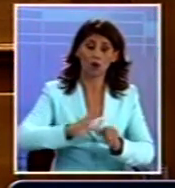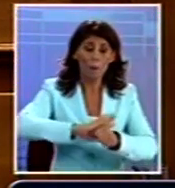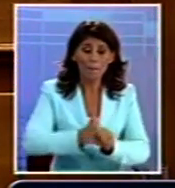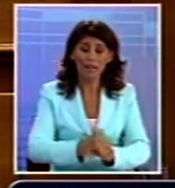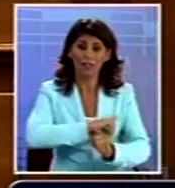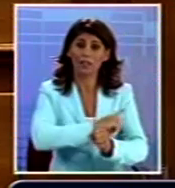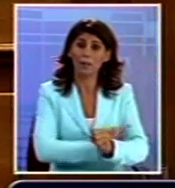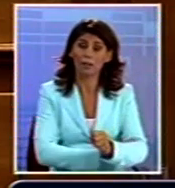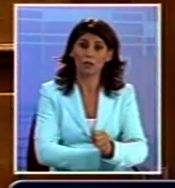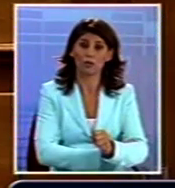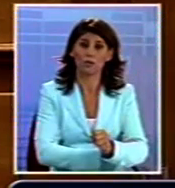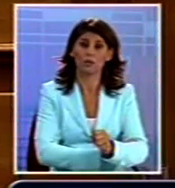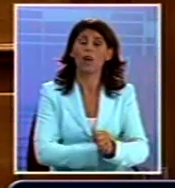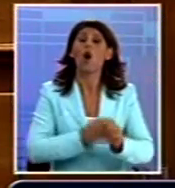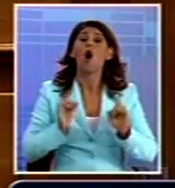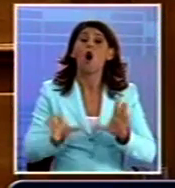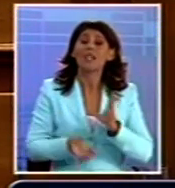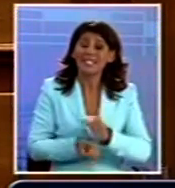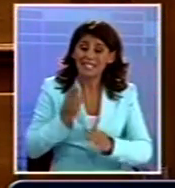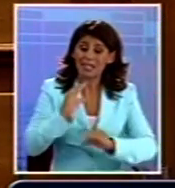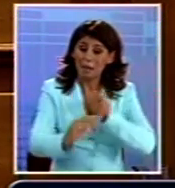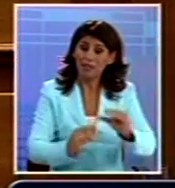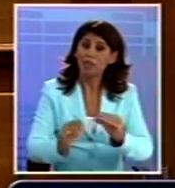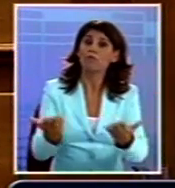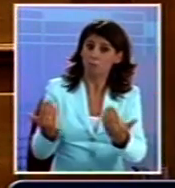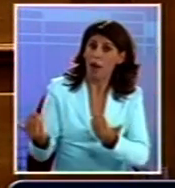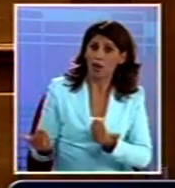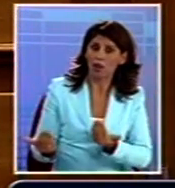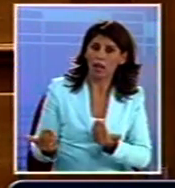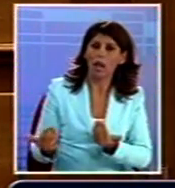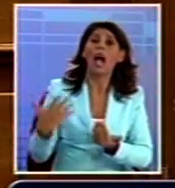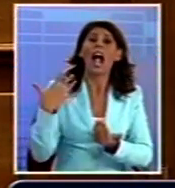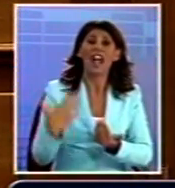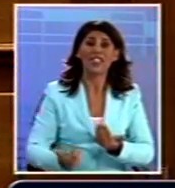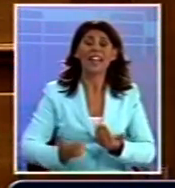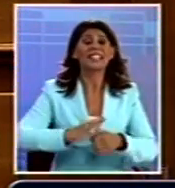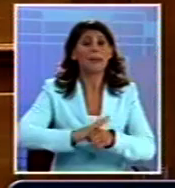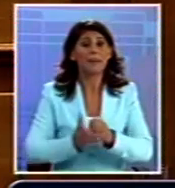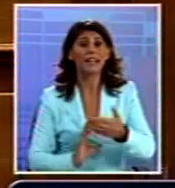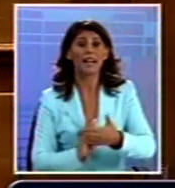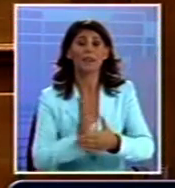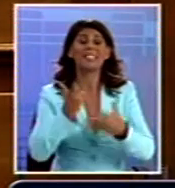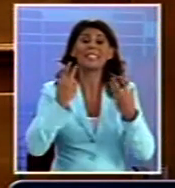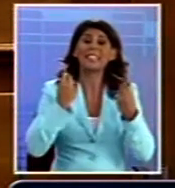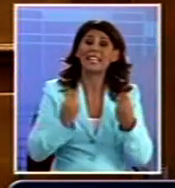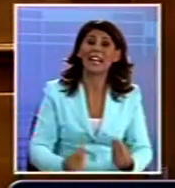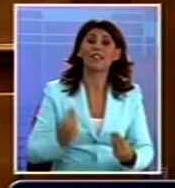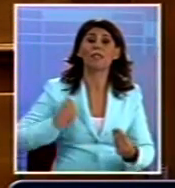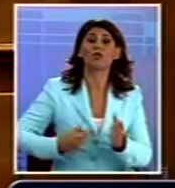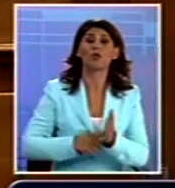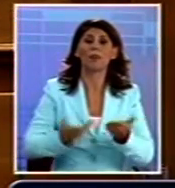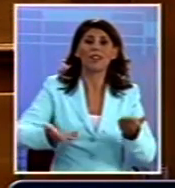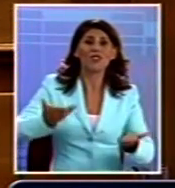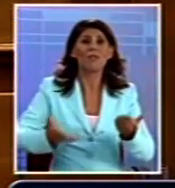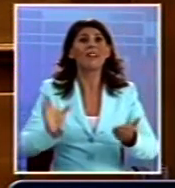της σήμερα, χωρίς καν τις νέες επενδύσεις που έρχονται, θα έχει σε πλήρη ανάπτυξη την καλύτερη δημοσιονομική